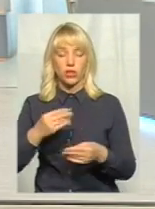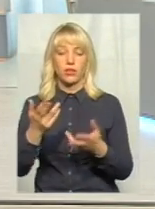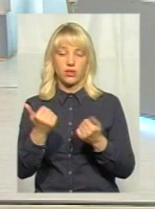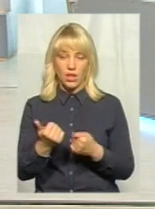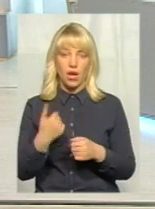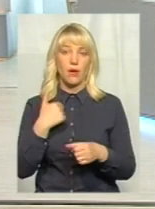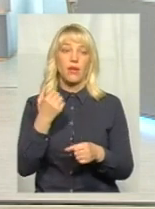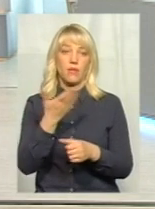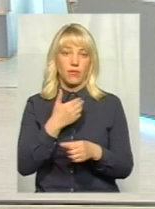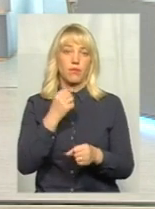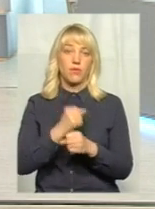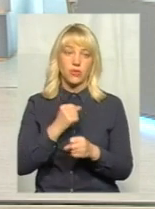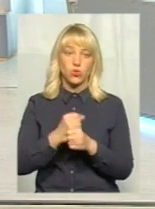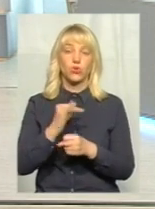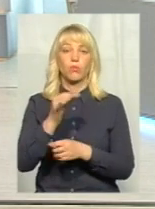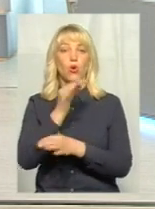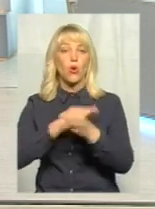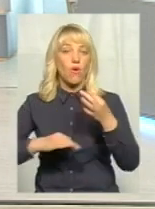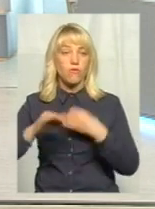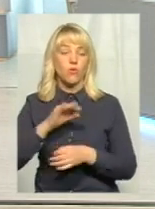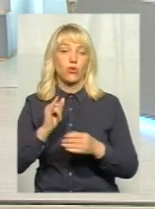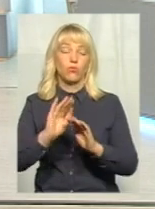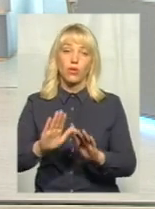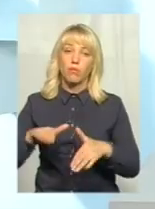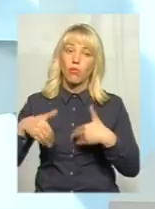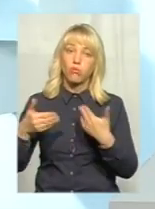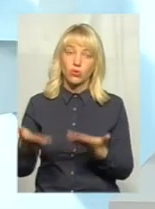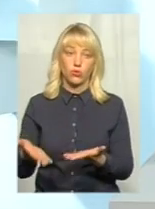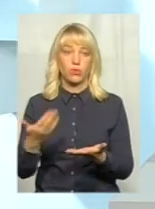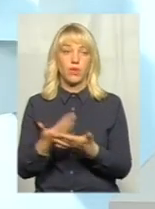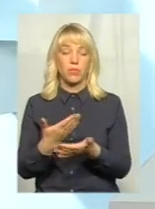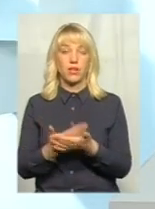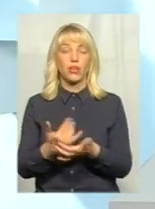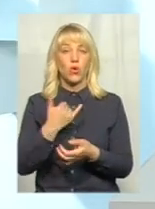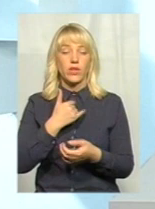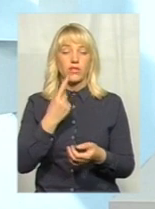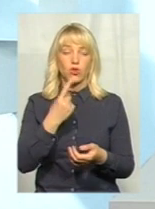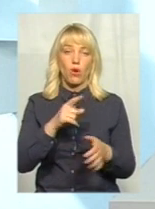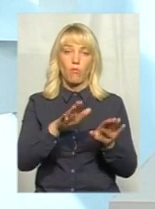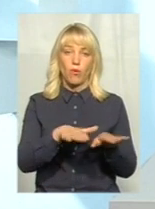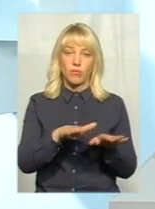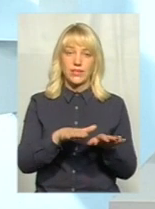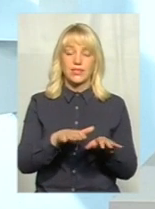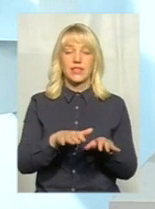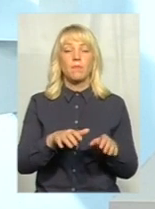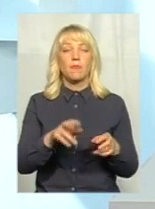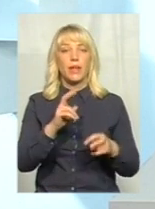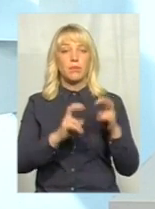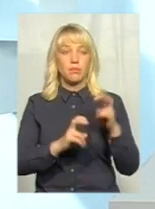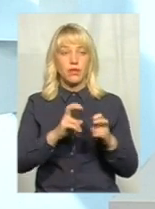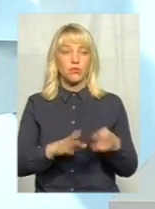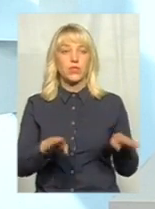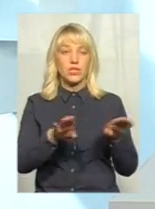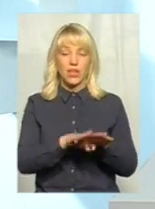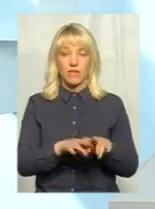оговорюємо. І розумієте, от пропонуємо, в нас, допустимо, в одному місті підприємства закриваються, на жаль, в